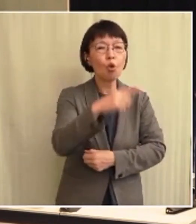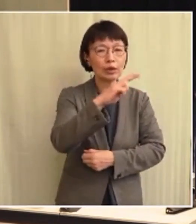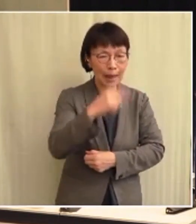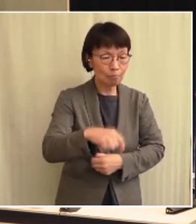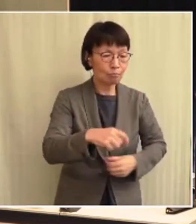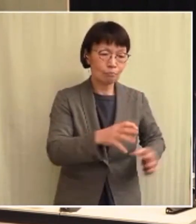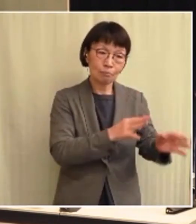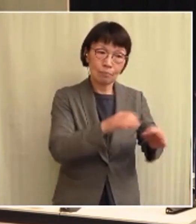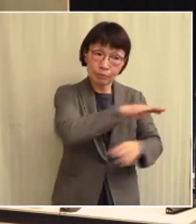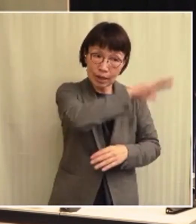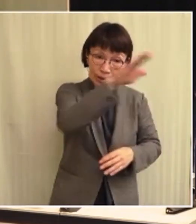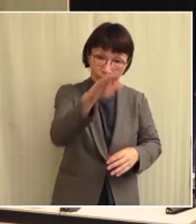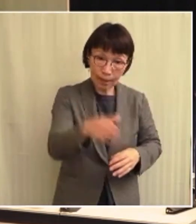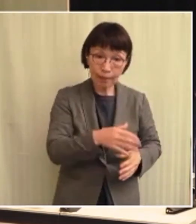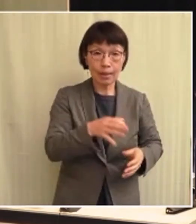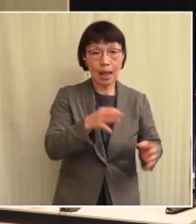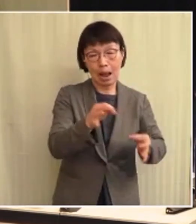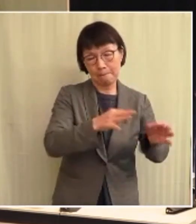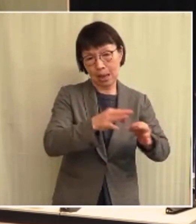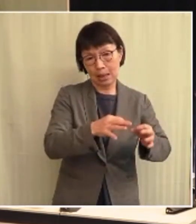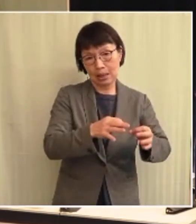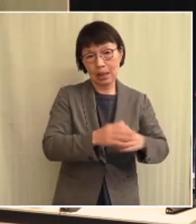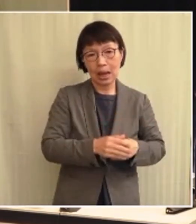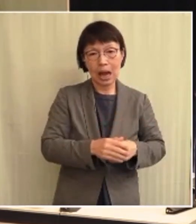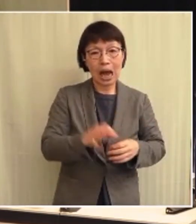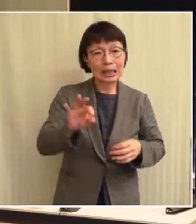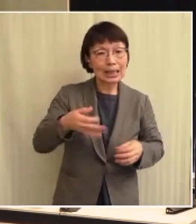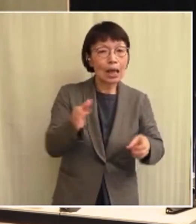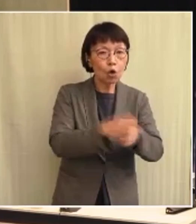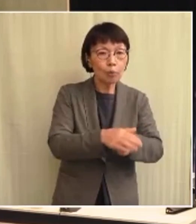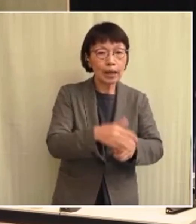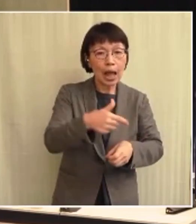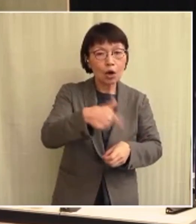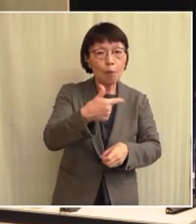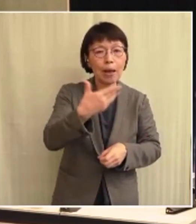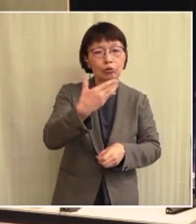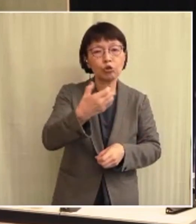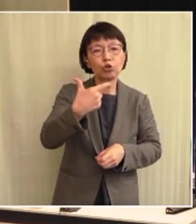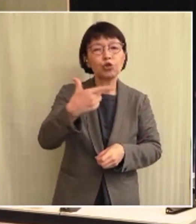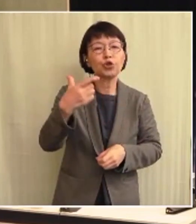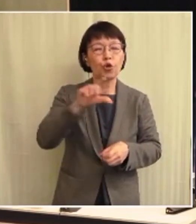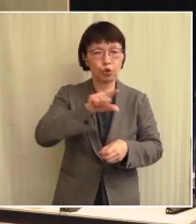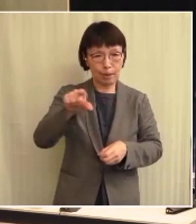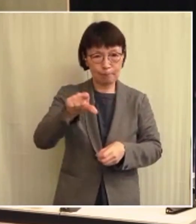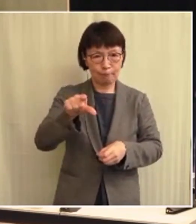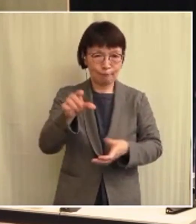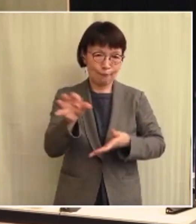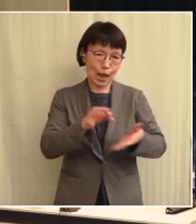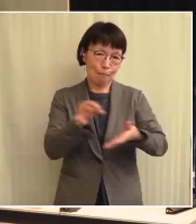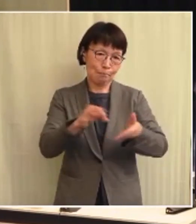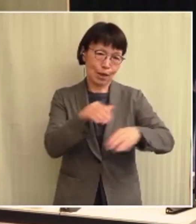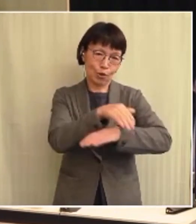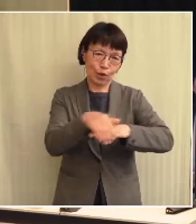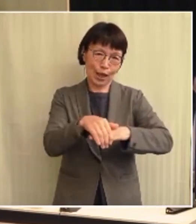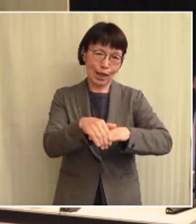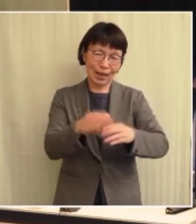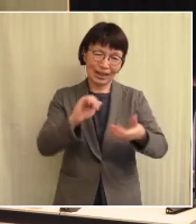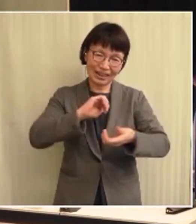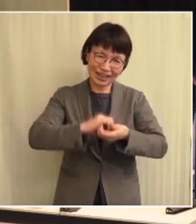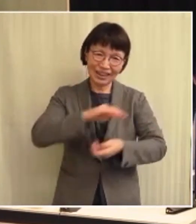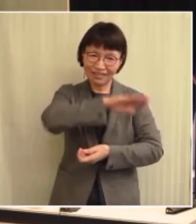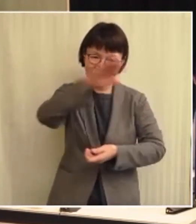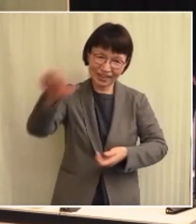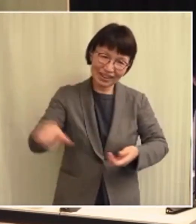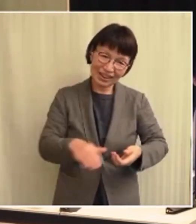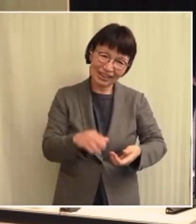体価格598円と税込みで646円で販売いたしますので、ぜひ、多くのお客様にご利用い